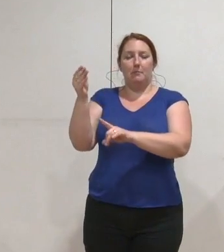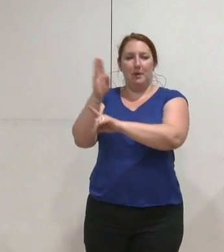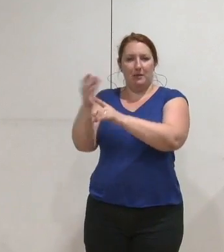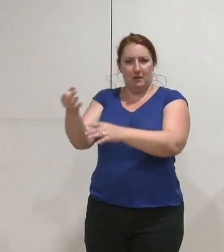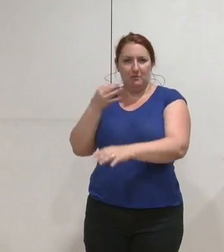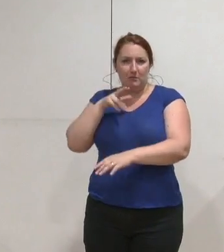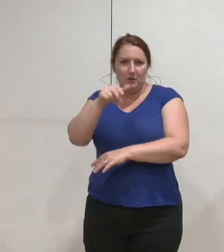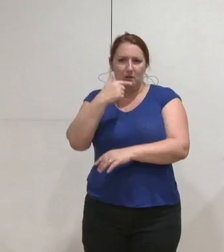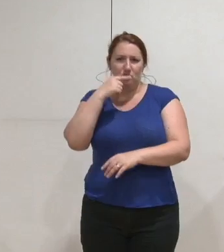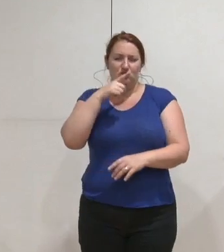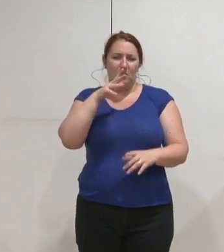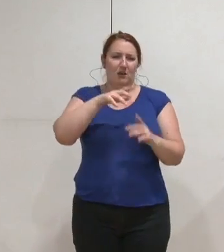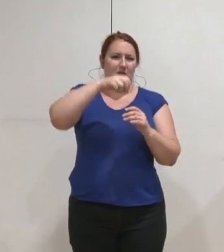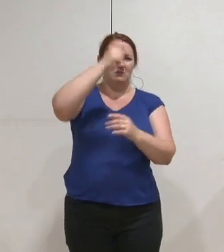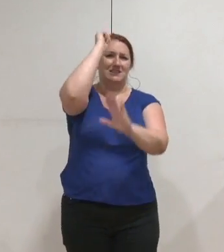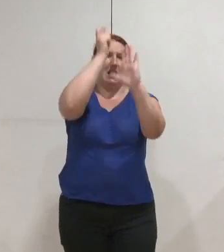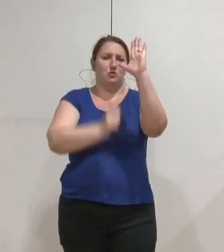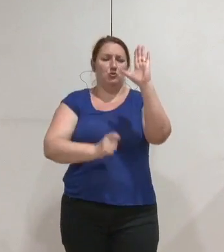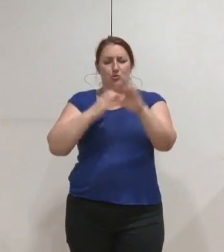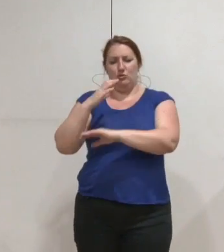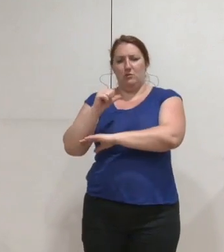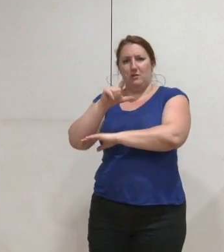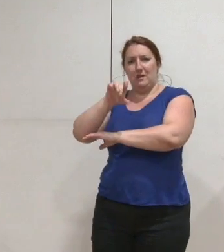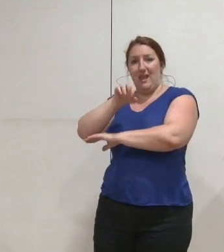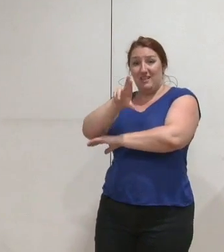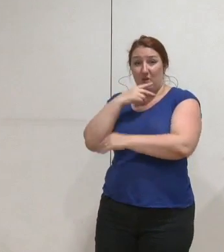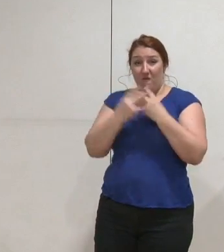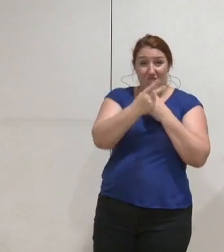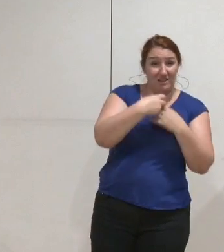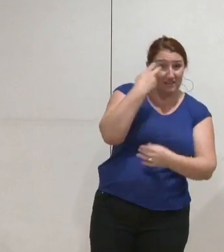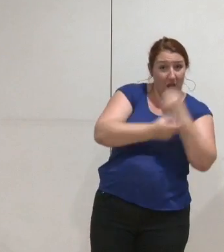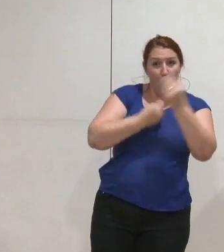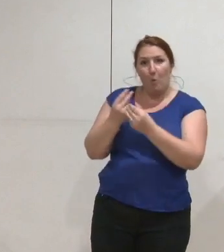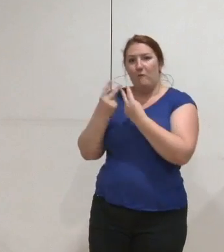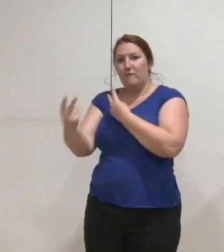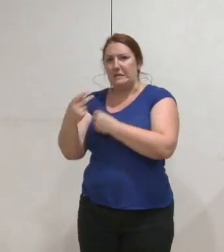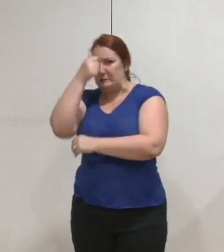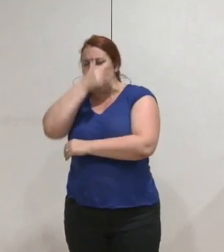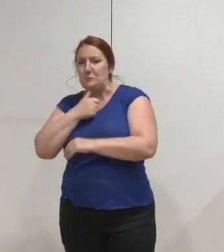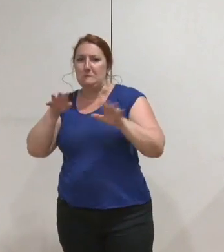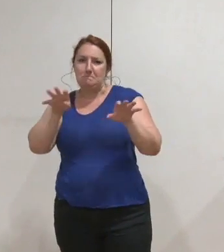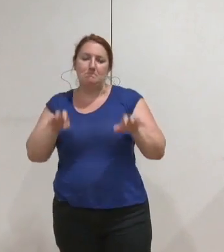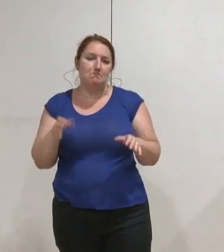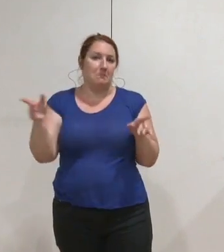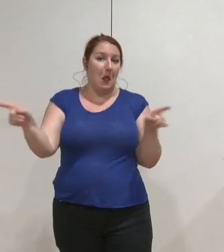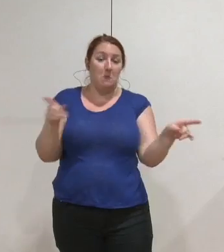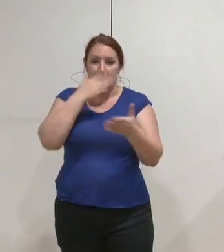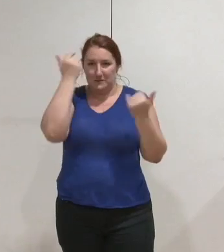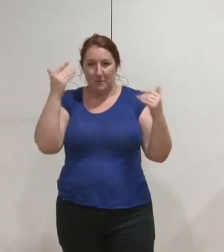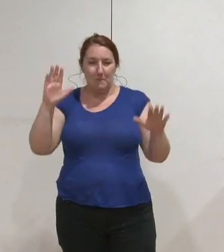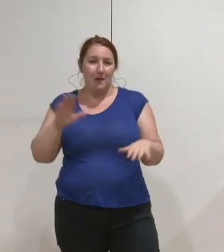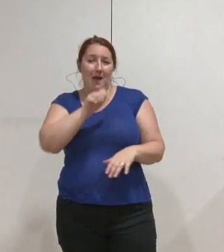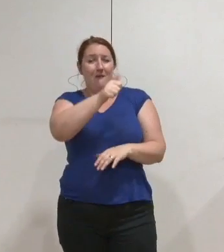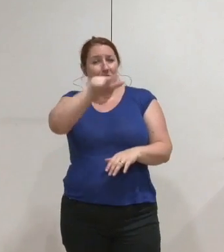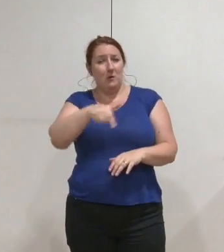pas si c'est celui qui est devant la gare ou devant le musée d'art contemporain mais il est quand même valorisé à hauteur de 1,53